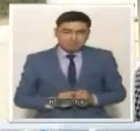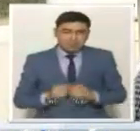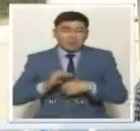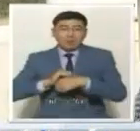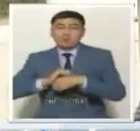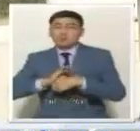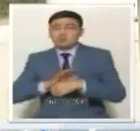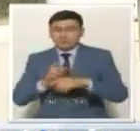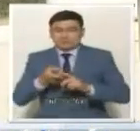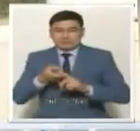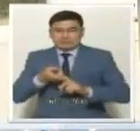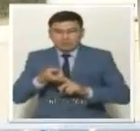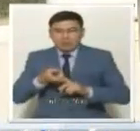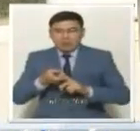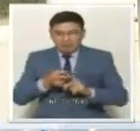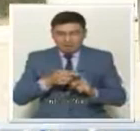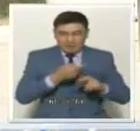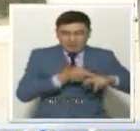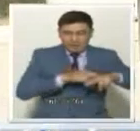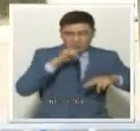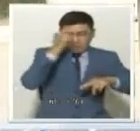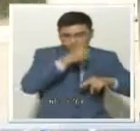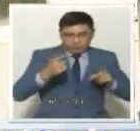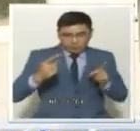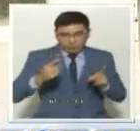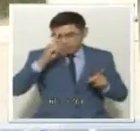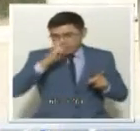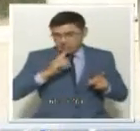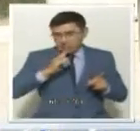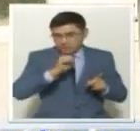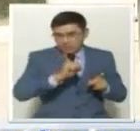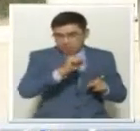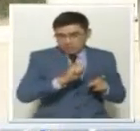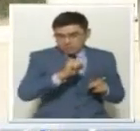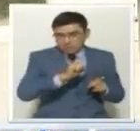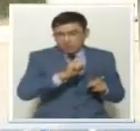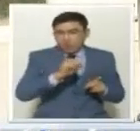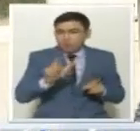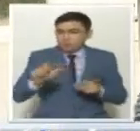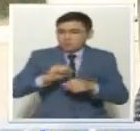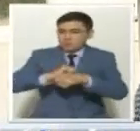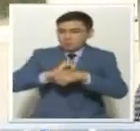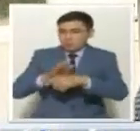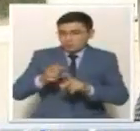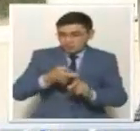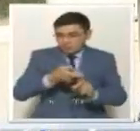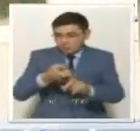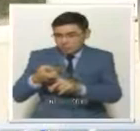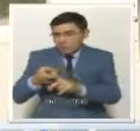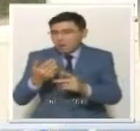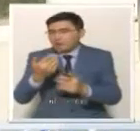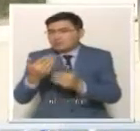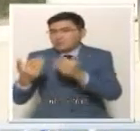коронавирус инфекцияға ағымдағы жылдың шілде тамыз айларында коронавирус инфекциясымен ауырған науқастардан алынған